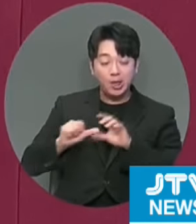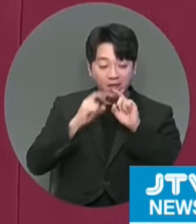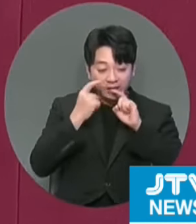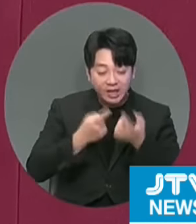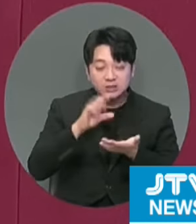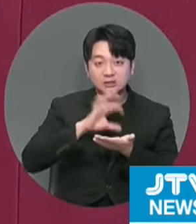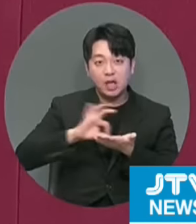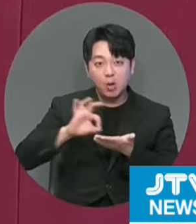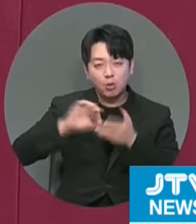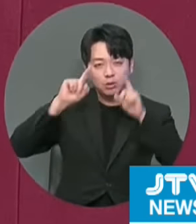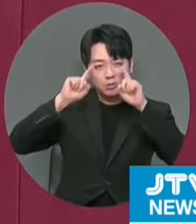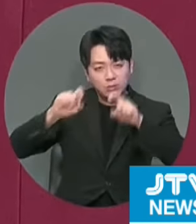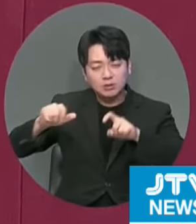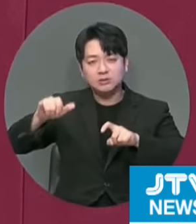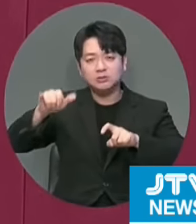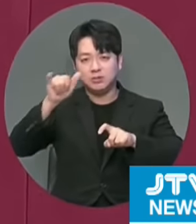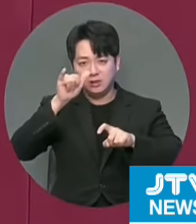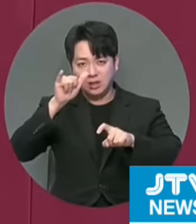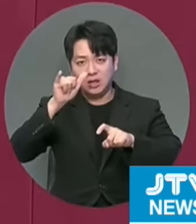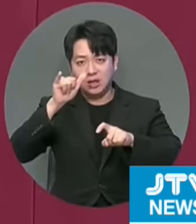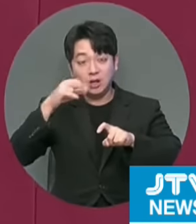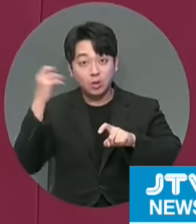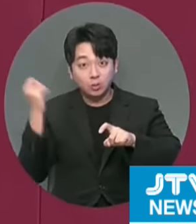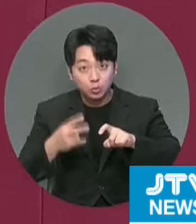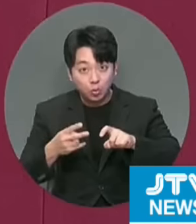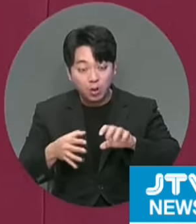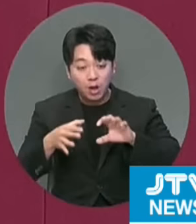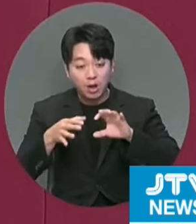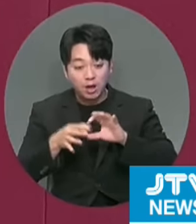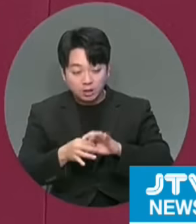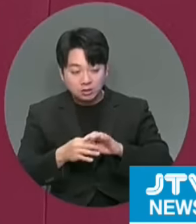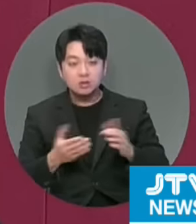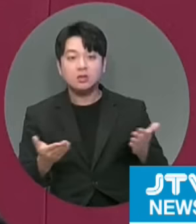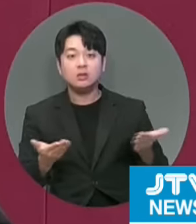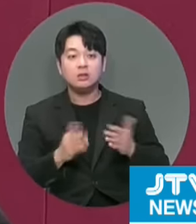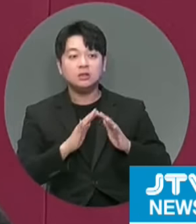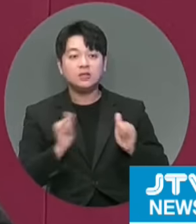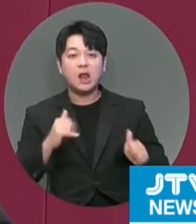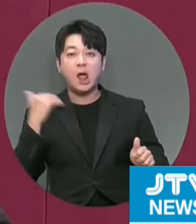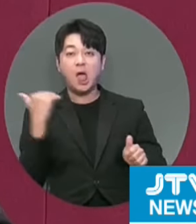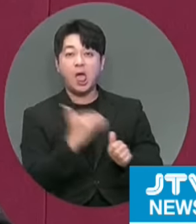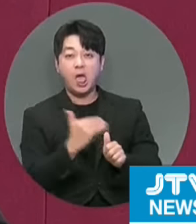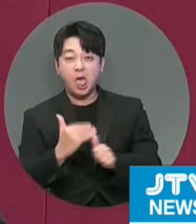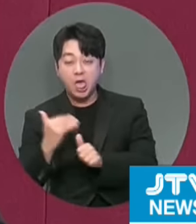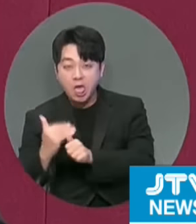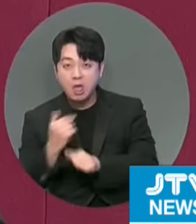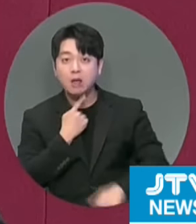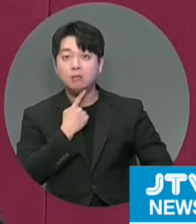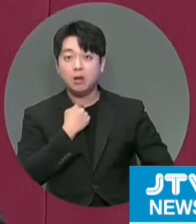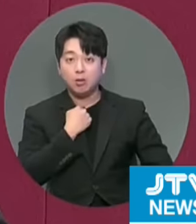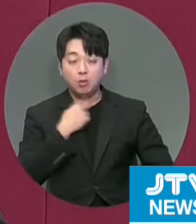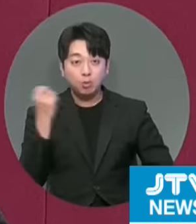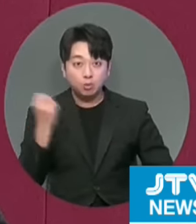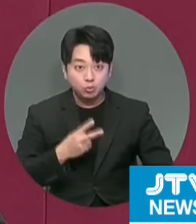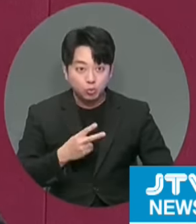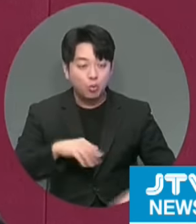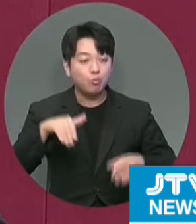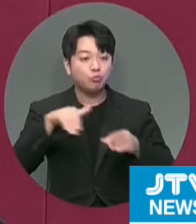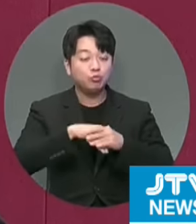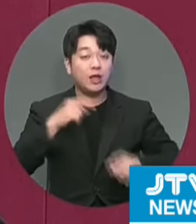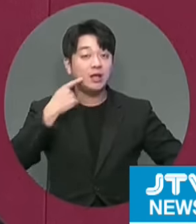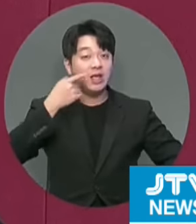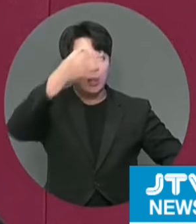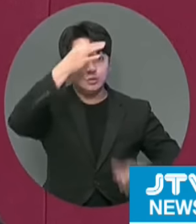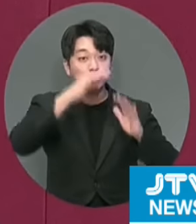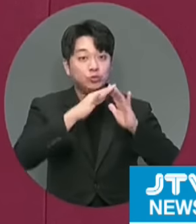MBC의 동료와 선후배들을 마구잡이로 탄압했습니다. 문화예술인들을 좌파와 우파로 구분해서